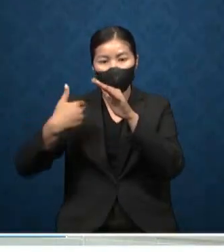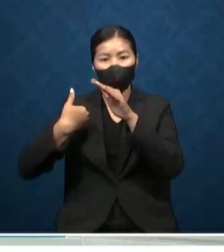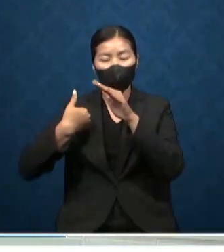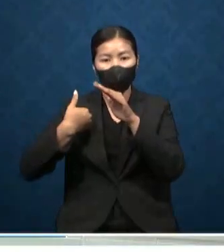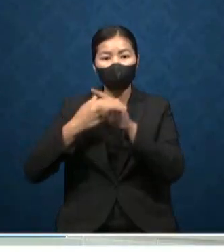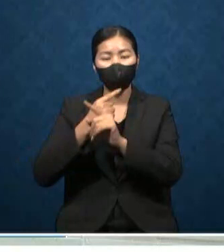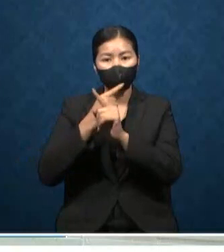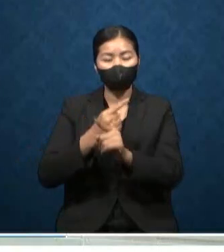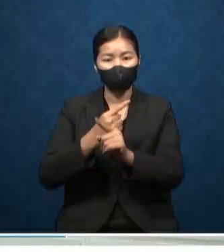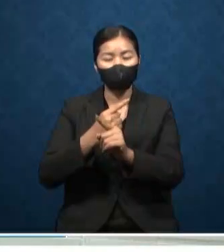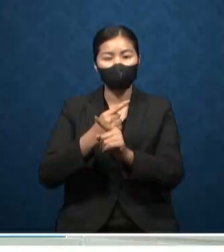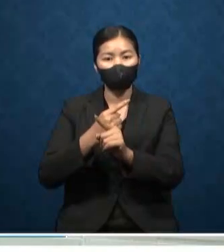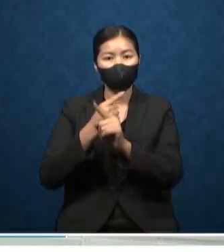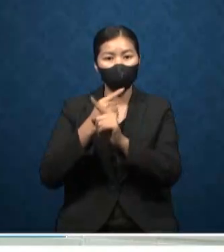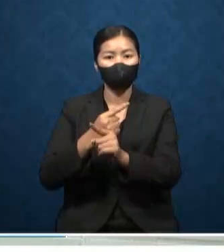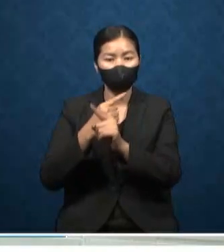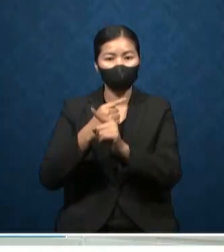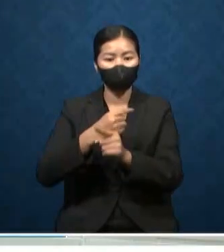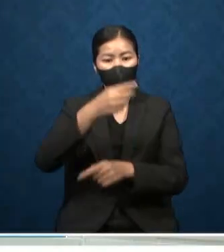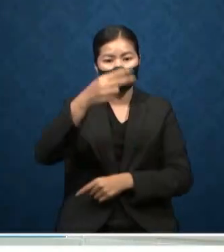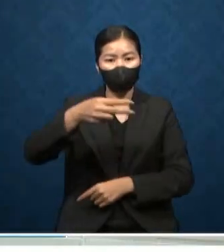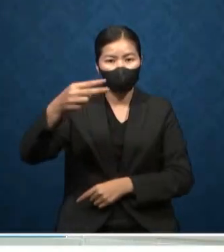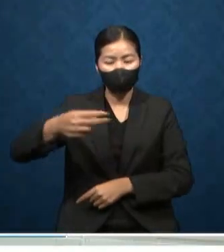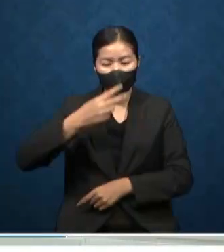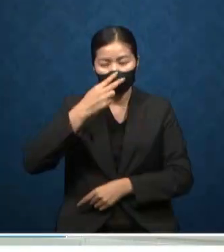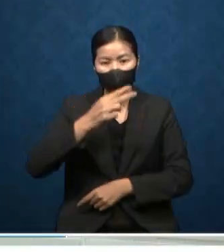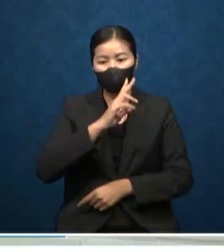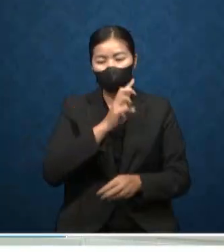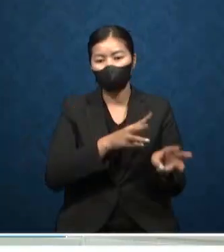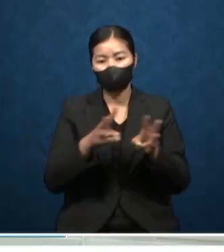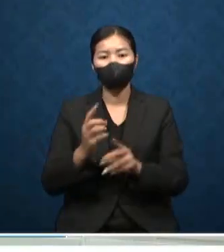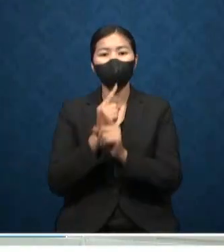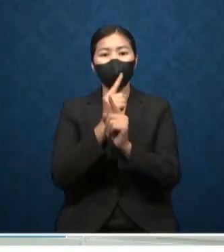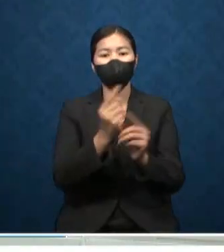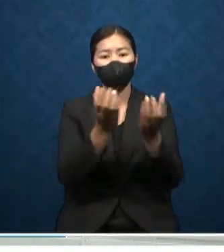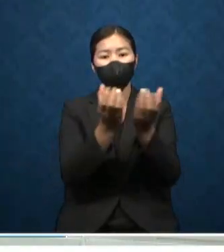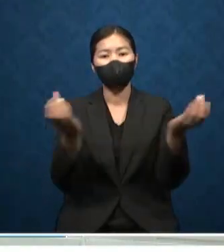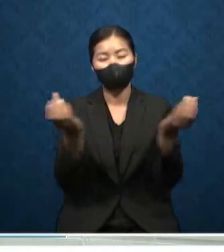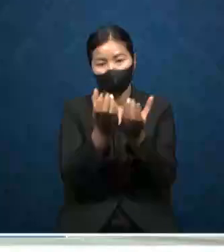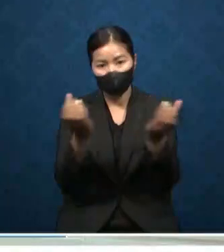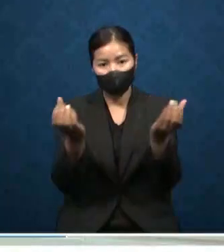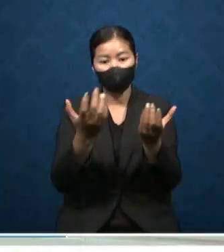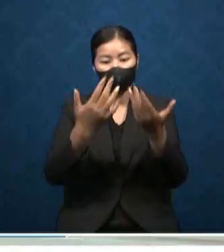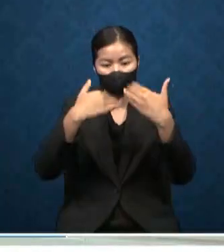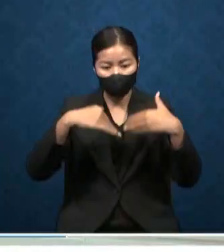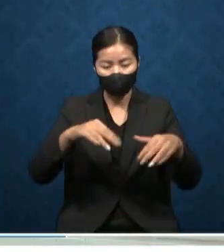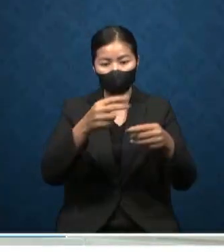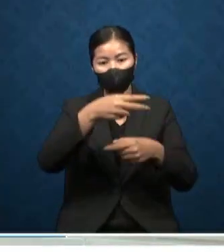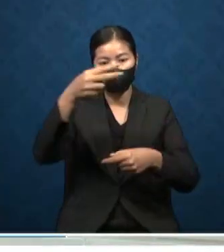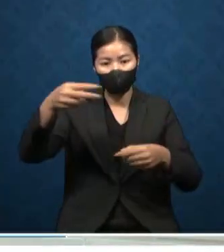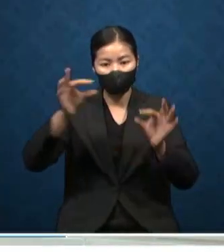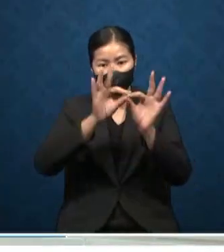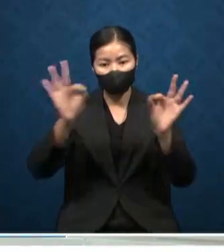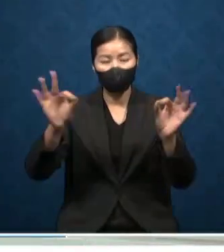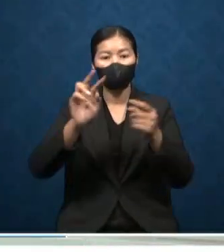วอักษรนะครับเพื่อเป็นไปตามวิธีการเขียนของรัฐธรรมนูญในบรรทัดที่2ของข้อที่4ซึ่